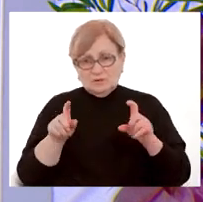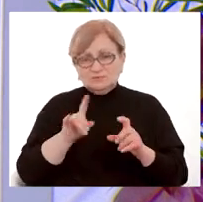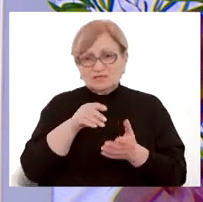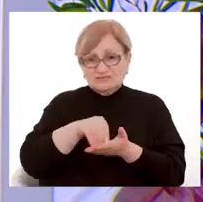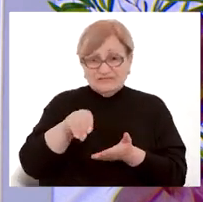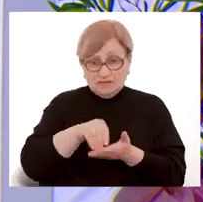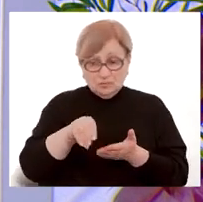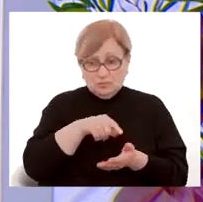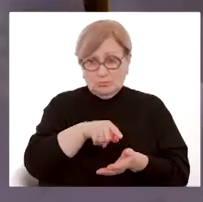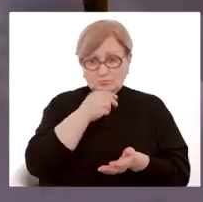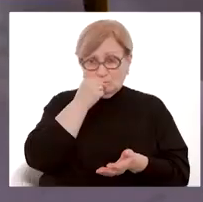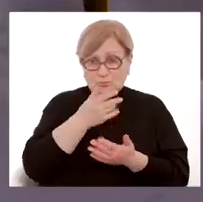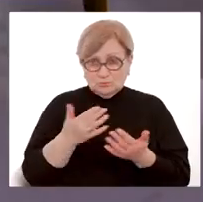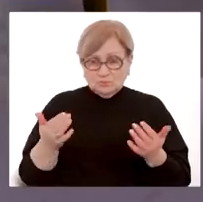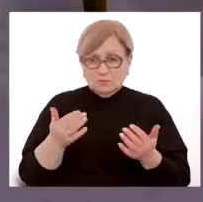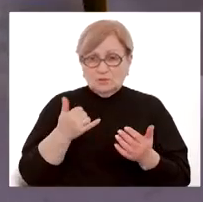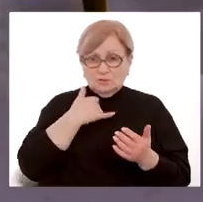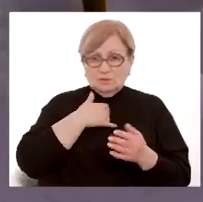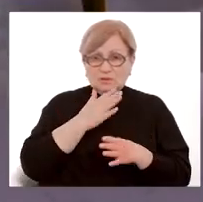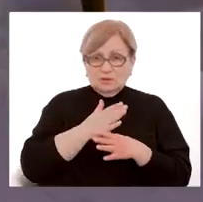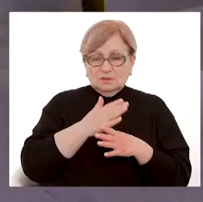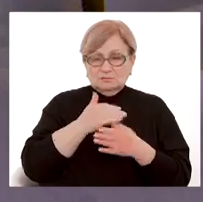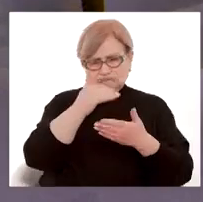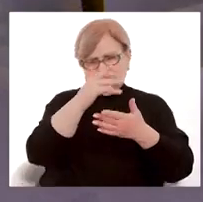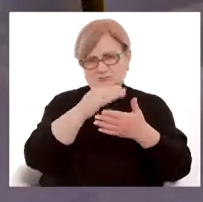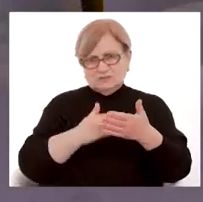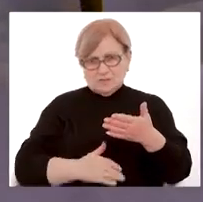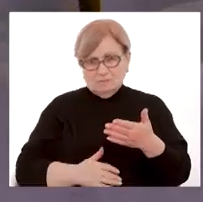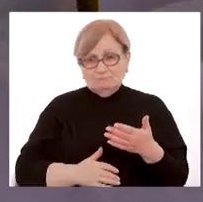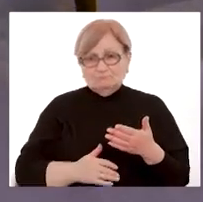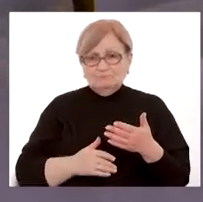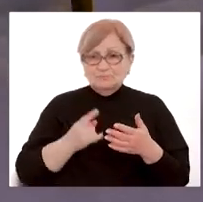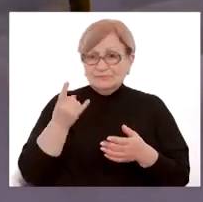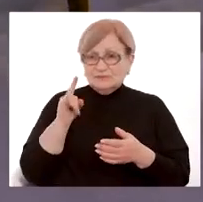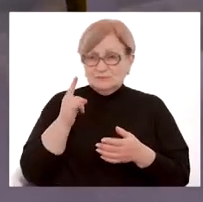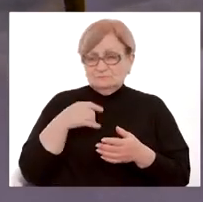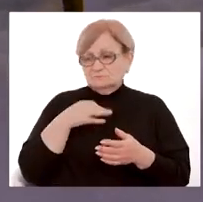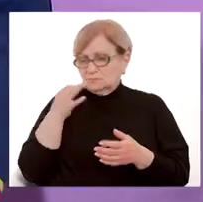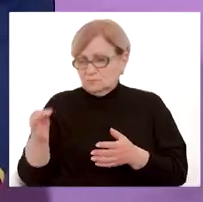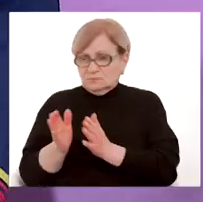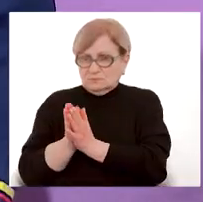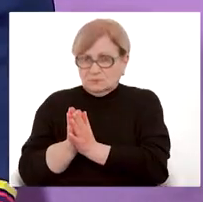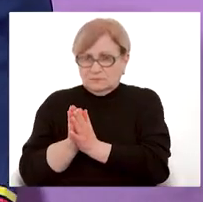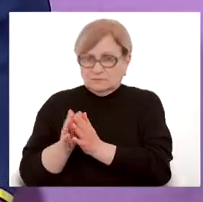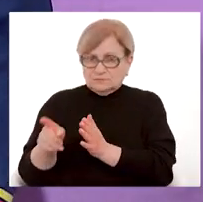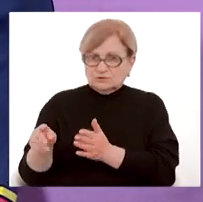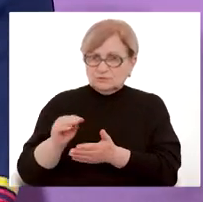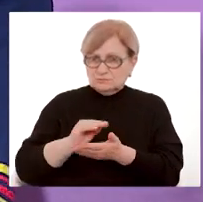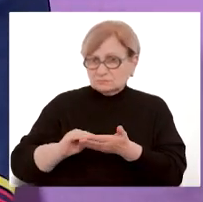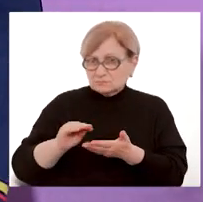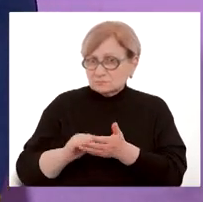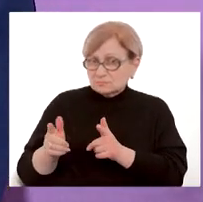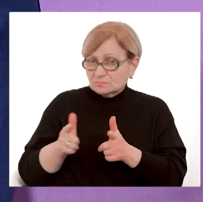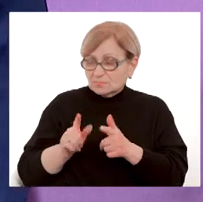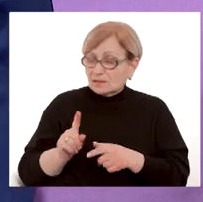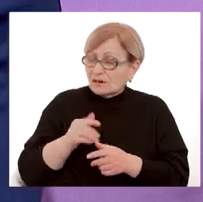სადაც ყიდულობთ აი ამ პროდუქტებს და გვაქვს გარკვეული სია, ხო, შეიძლება კონდეს, ასევე ბავშვსაც თხოვოთ, რომ ანუ თვითონაც მოამზადოს სია